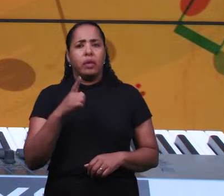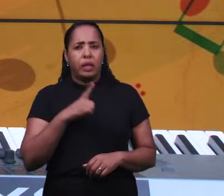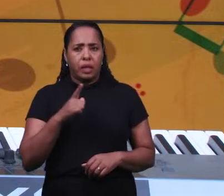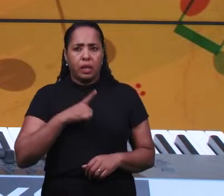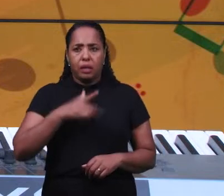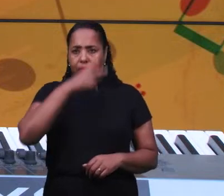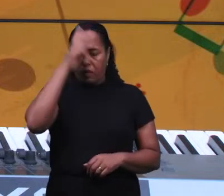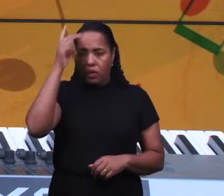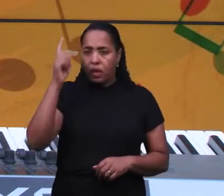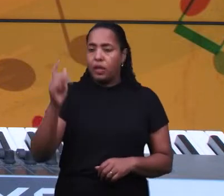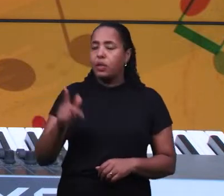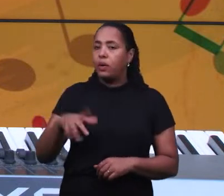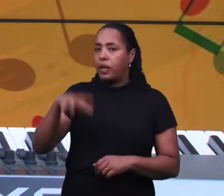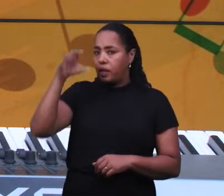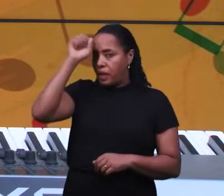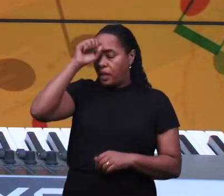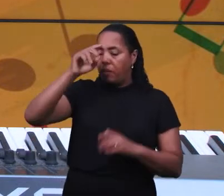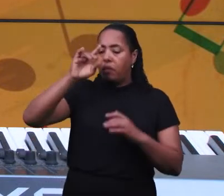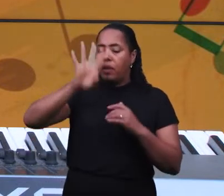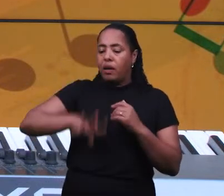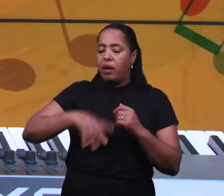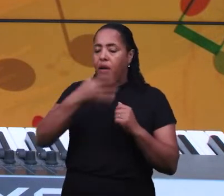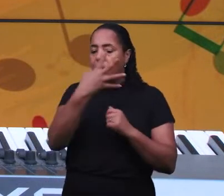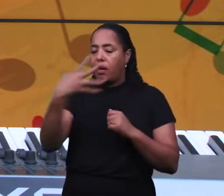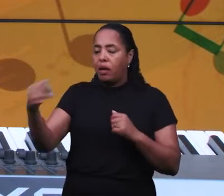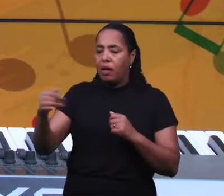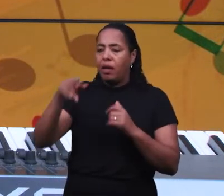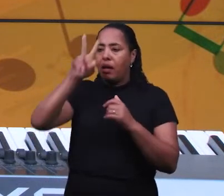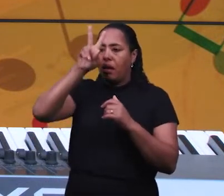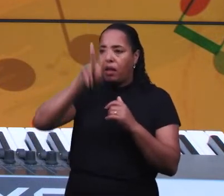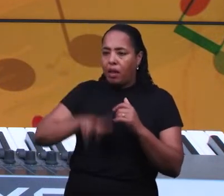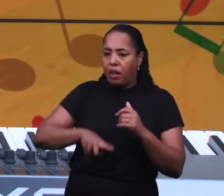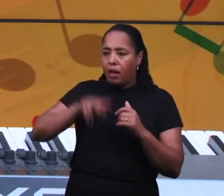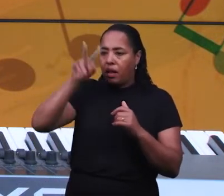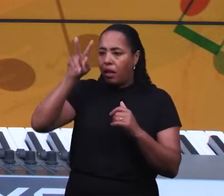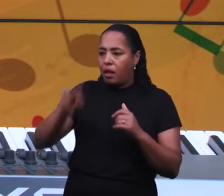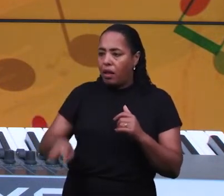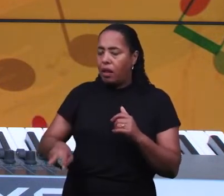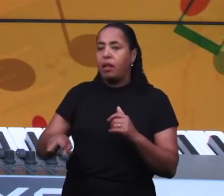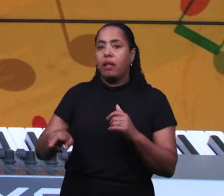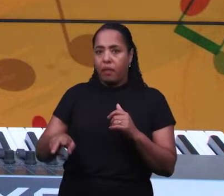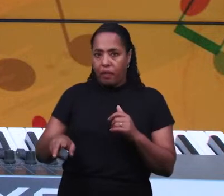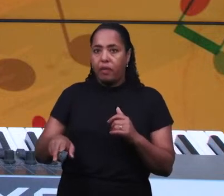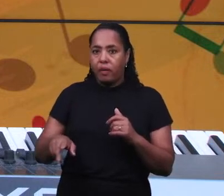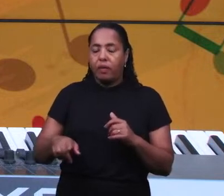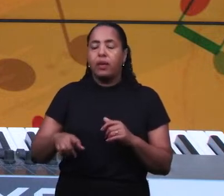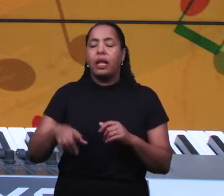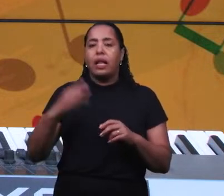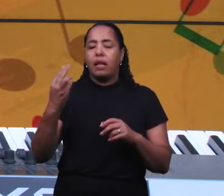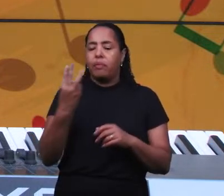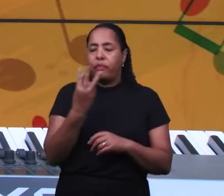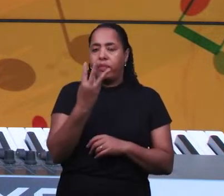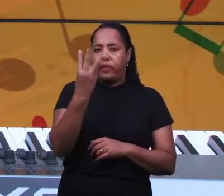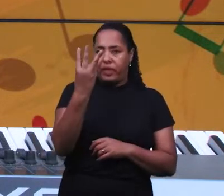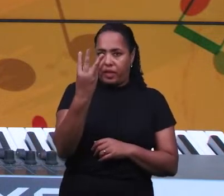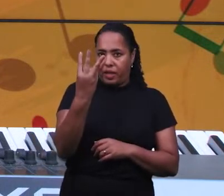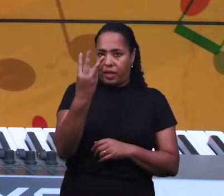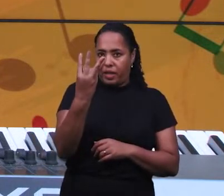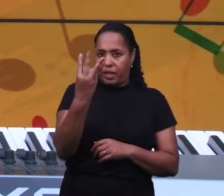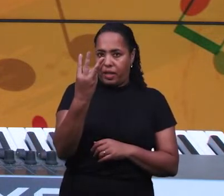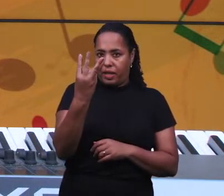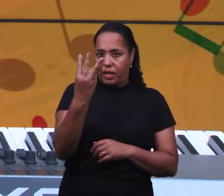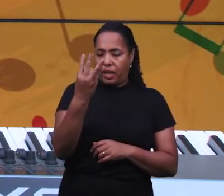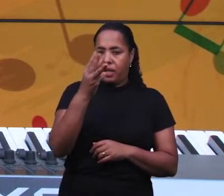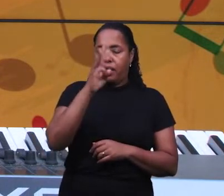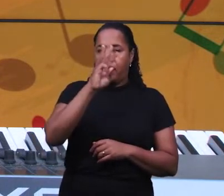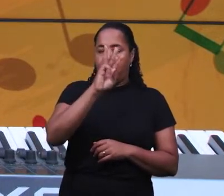jouer ensemble. Ici, nous avons, pour ceux qui commencent à apprendre à lire la partition, la lecture relative. En rappelant